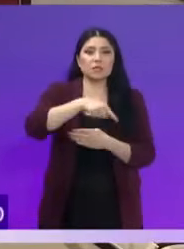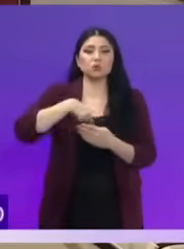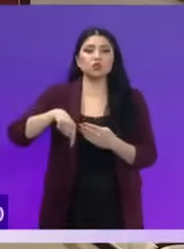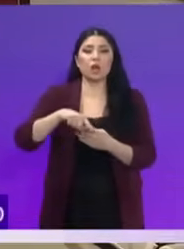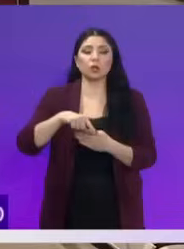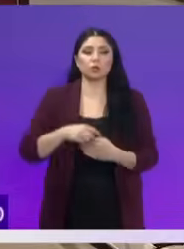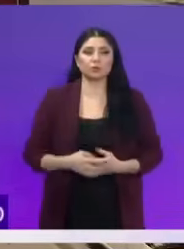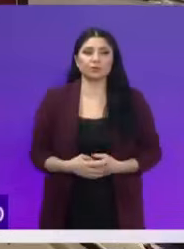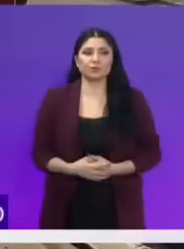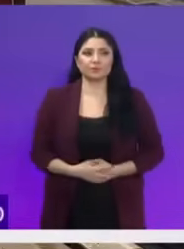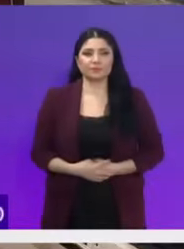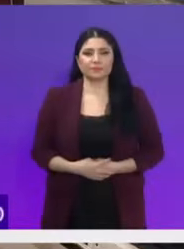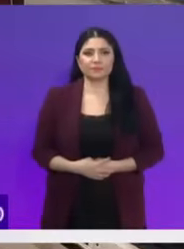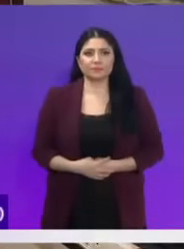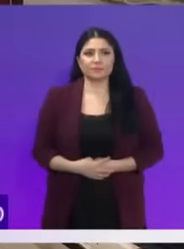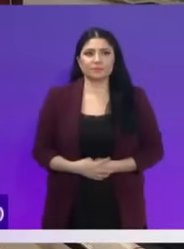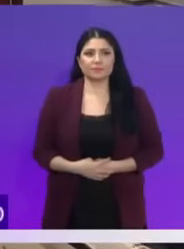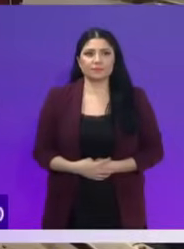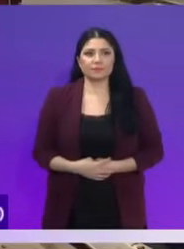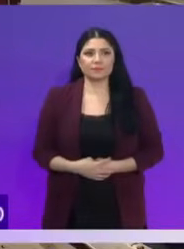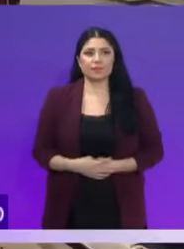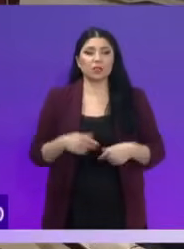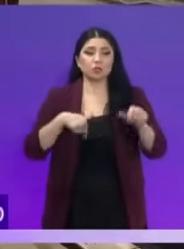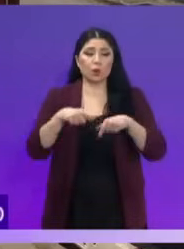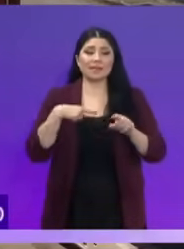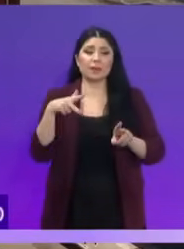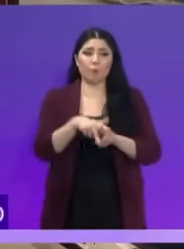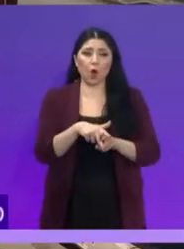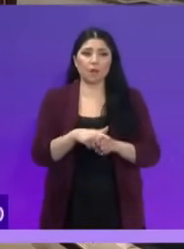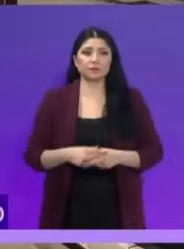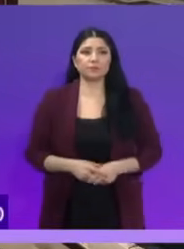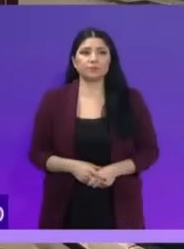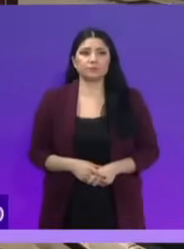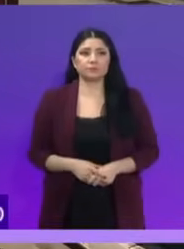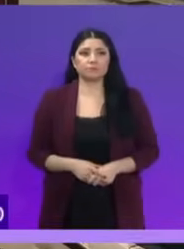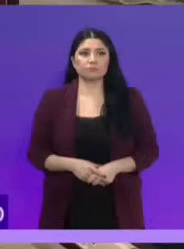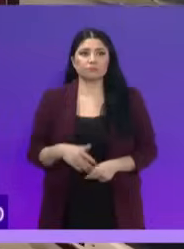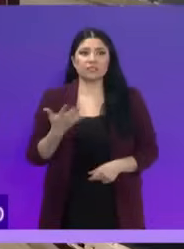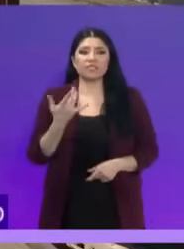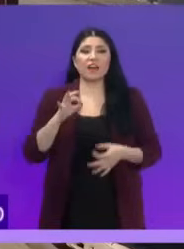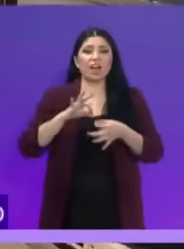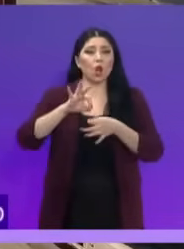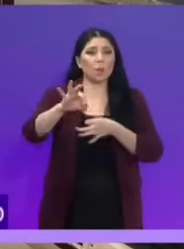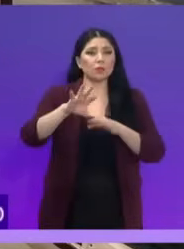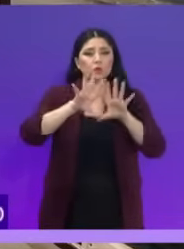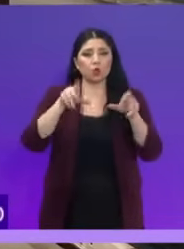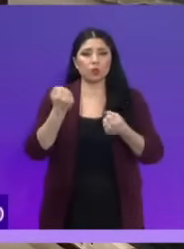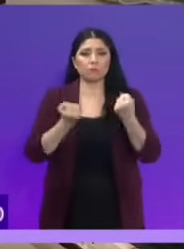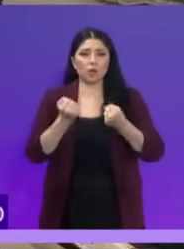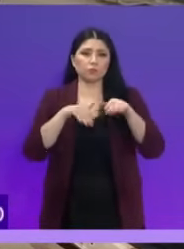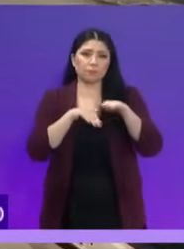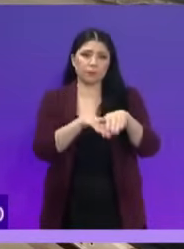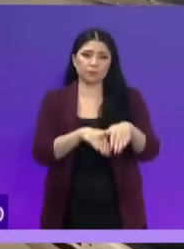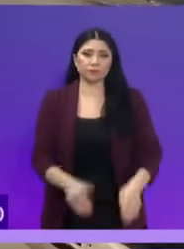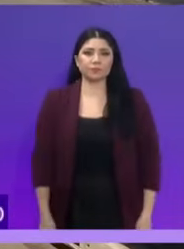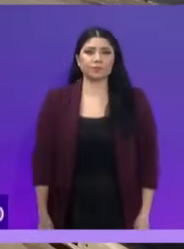Sus. Practic, traficul este blocat, coloanele se întind pe o distanță de câțiva kilometri. Ulterior, începând